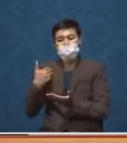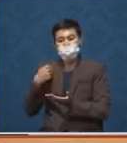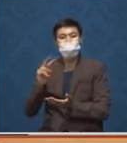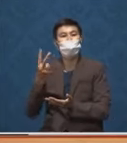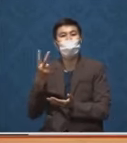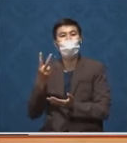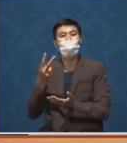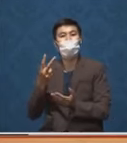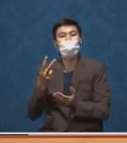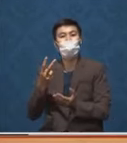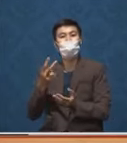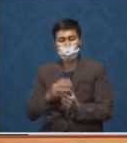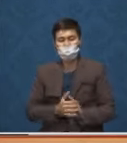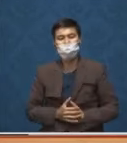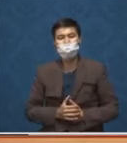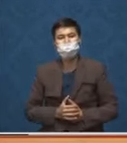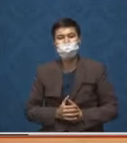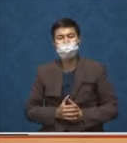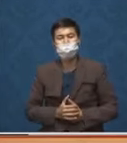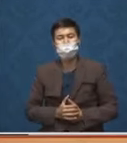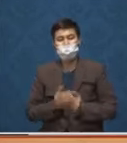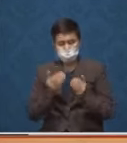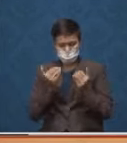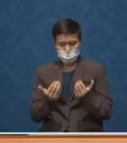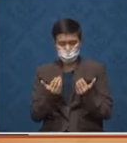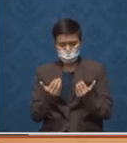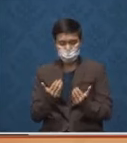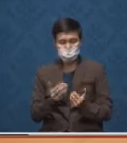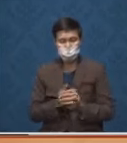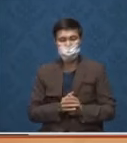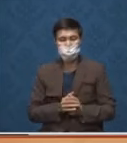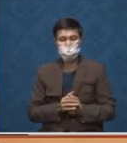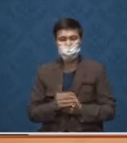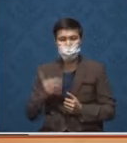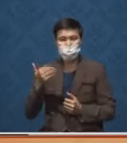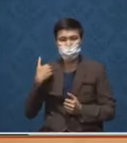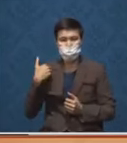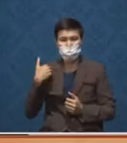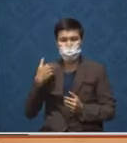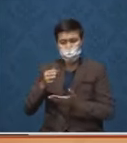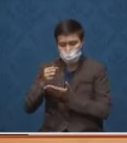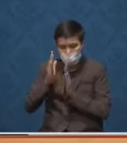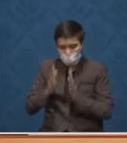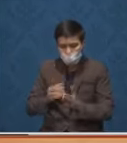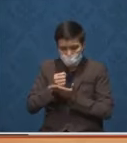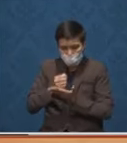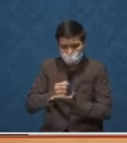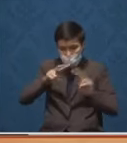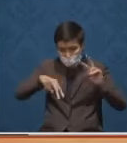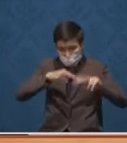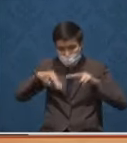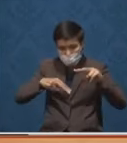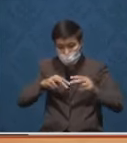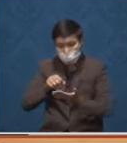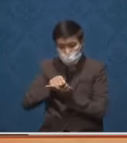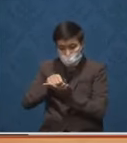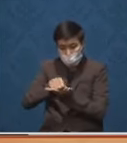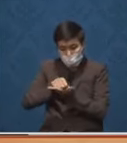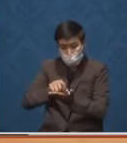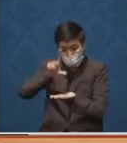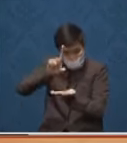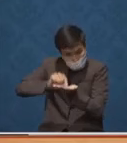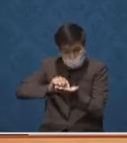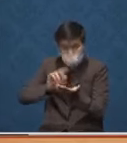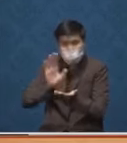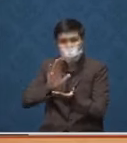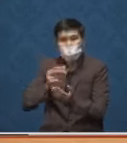คะทุกวันนี้เนี่ยที่มีองค์กรกำกับดูแลอยู่เนี่ยก็ไม่ใช่ว่าค่าบริการเรามันจะถูกนะคะที่ฉัน